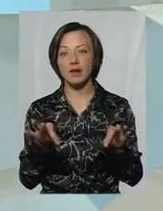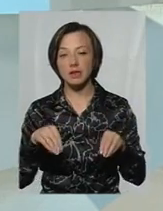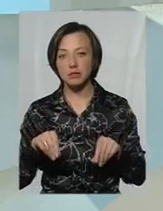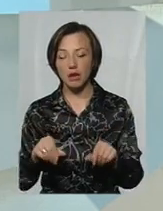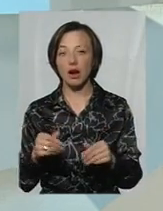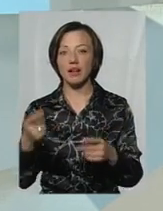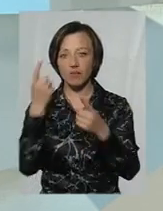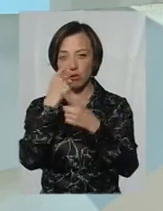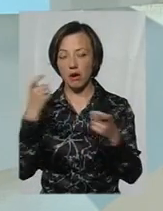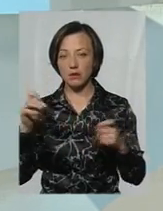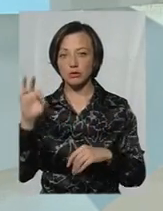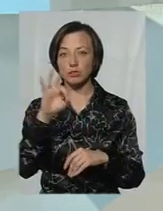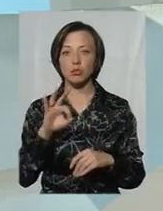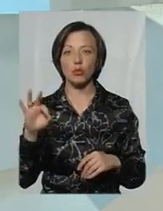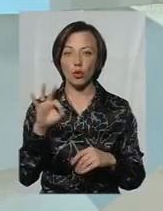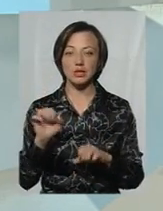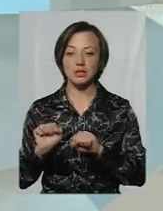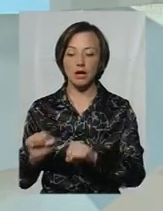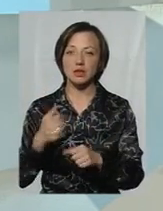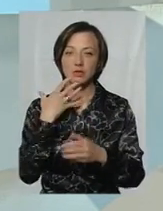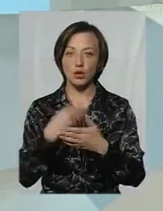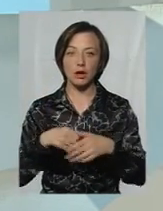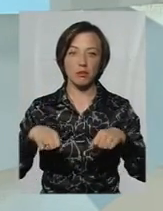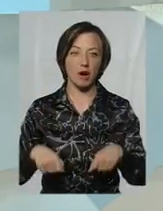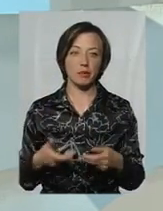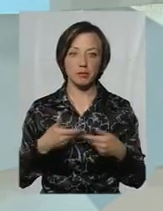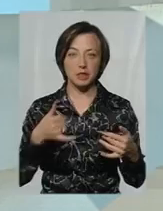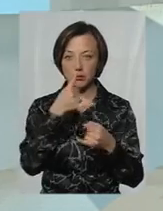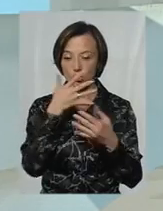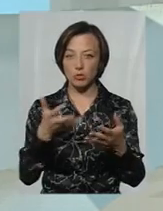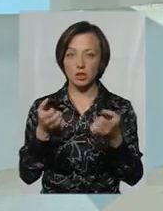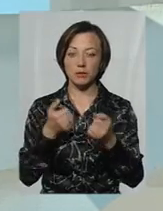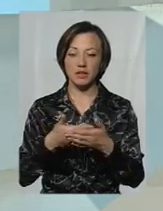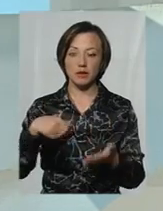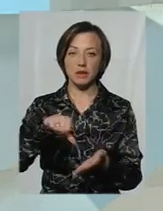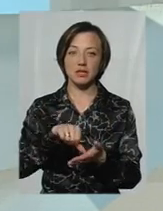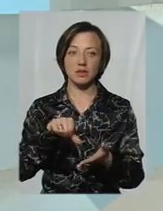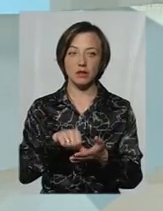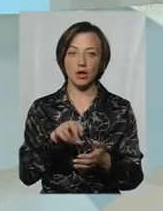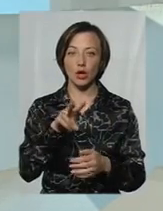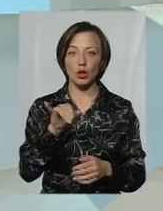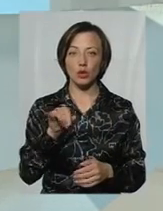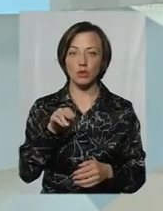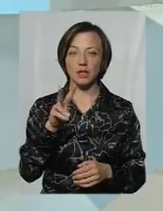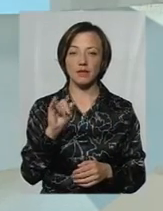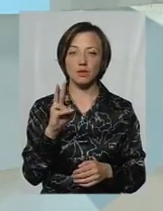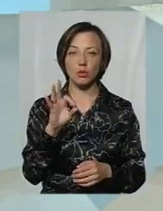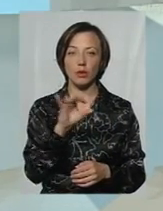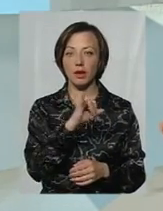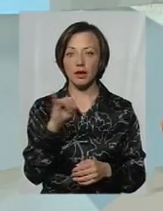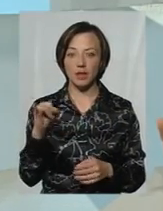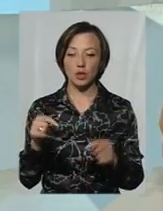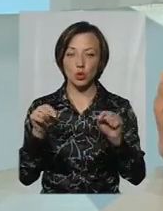І якраз інформації щодо захисту своїх прав ми не можемо отримати від представника Валерії Лутківської